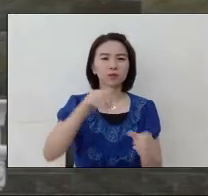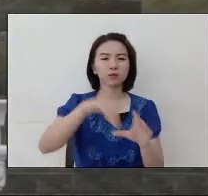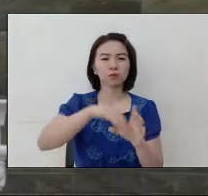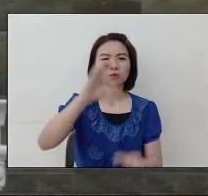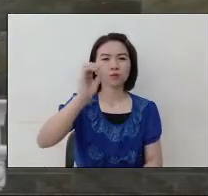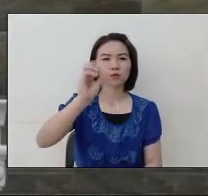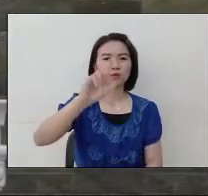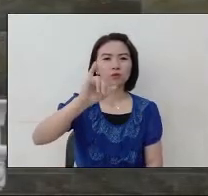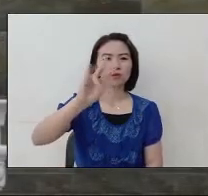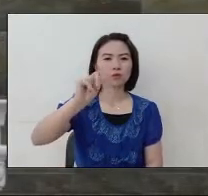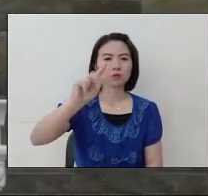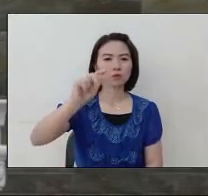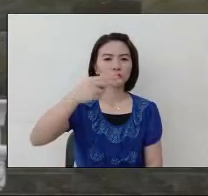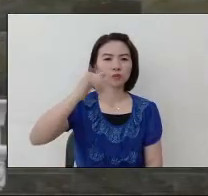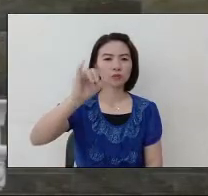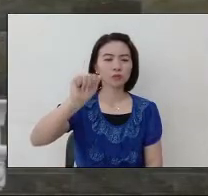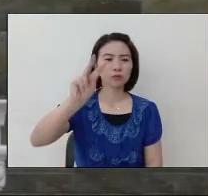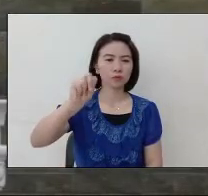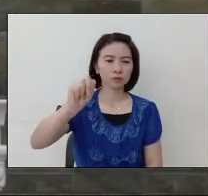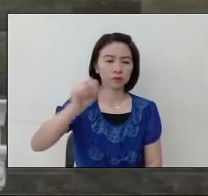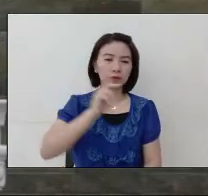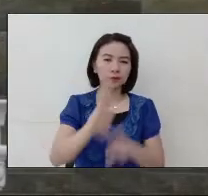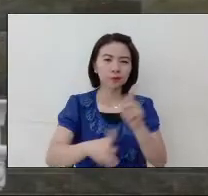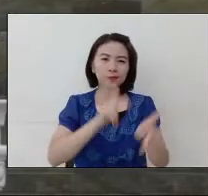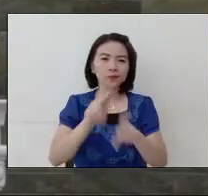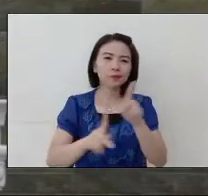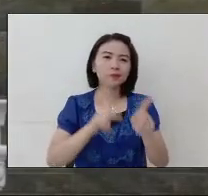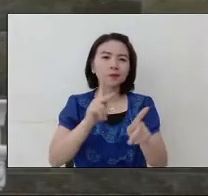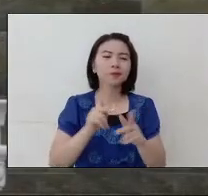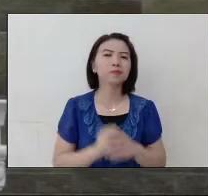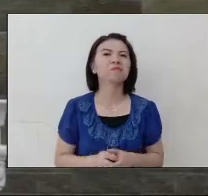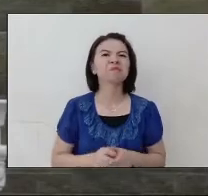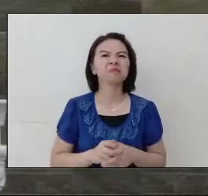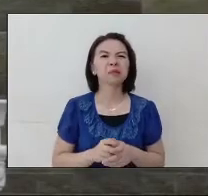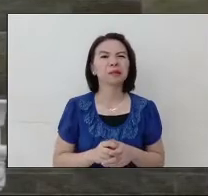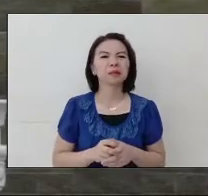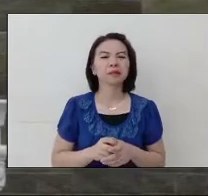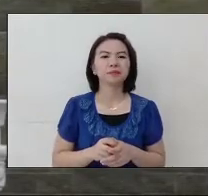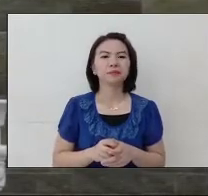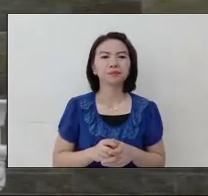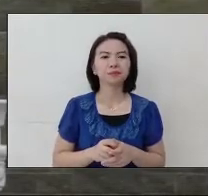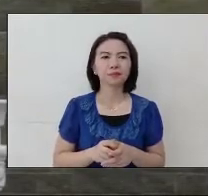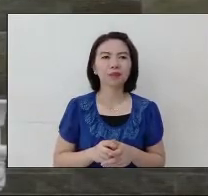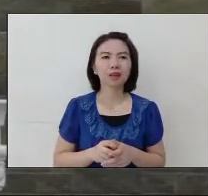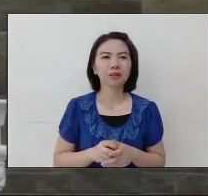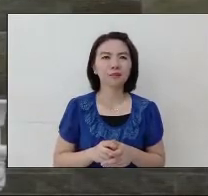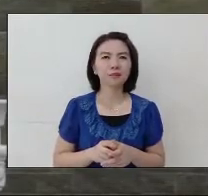mga thoughts natin will bring into captivity.